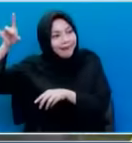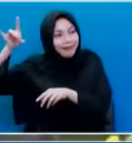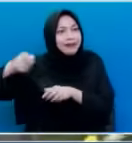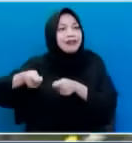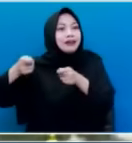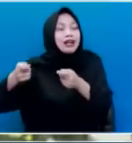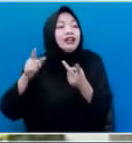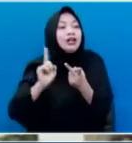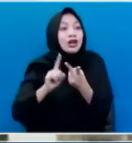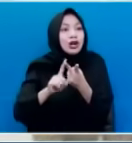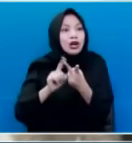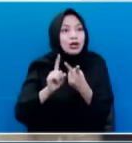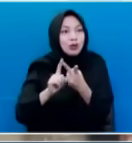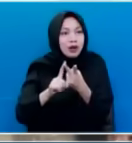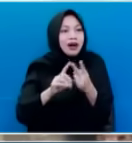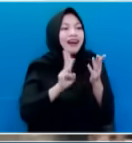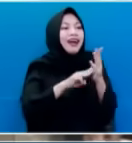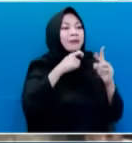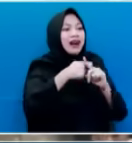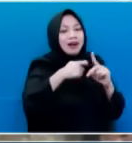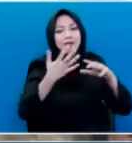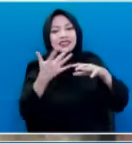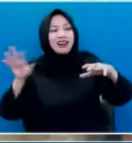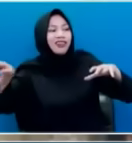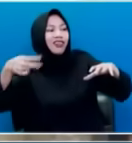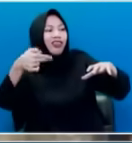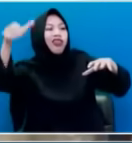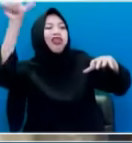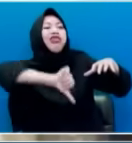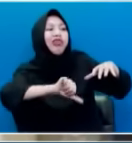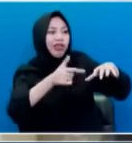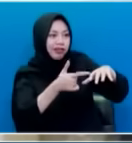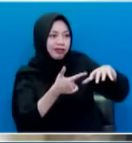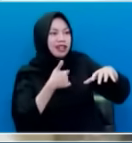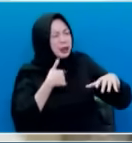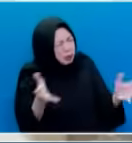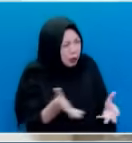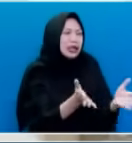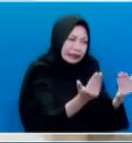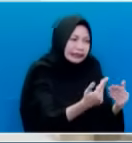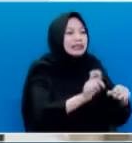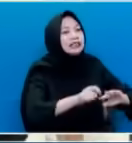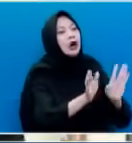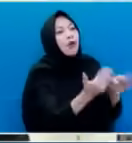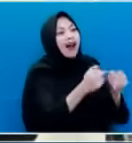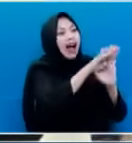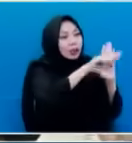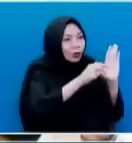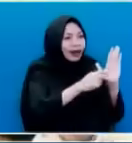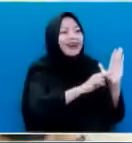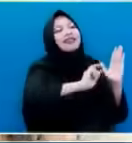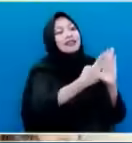dan kehormatan Mahkamah Konstitusi. Jadi sebenarnya itu yang harus kita dorong. Nah, aspek keduanya kalau dari aspek